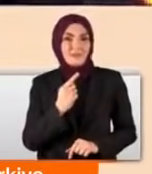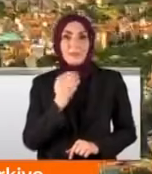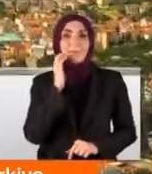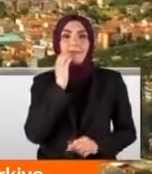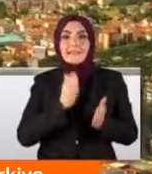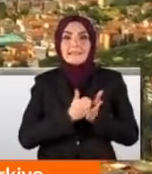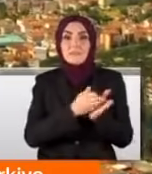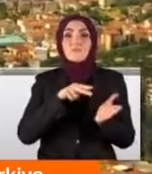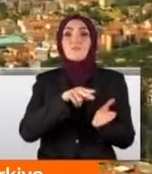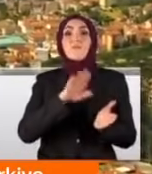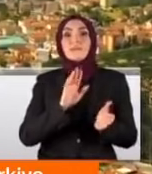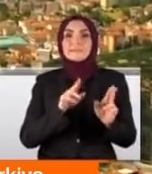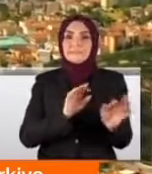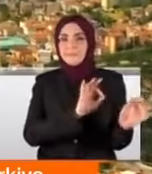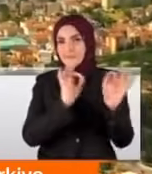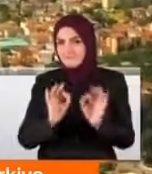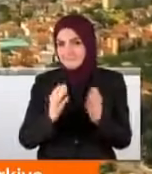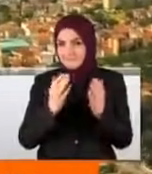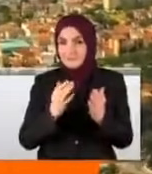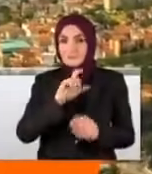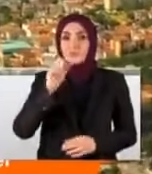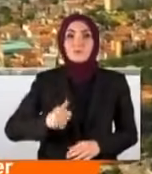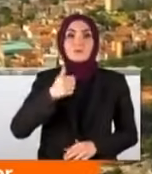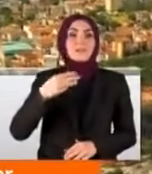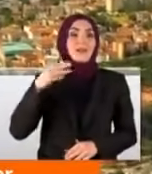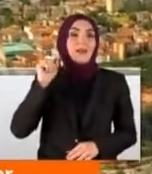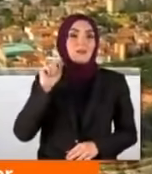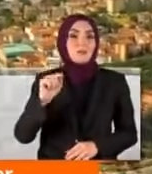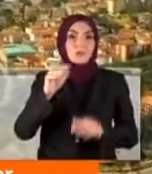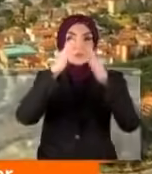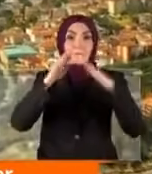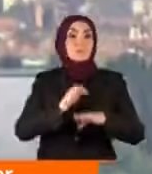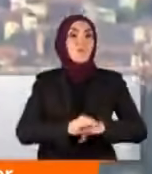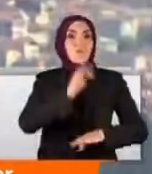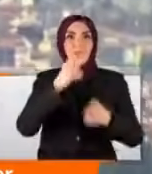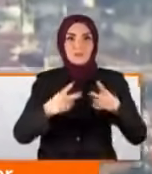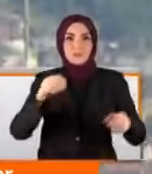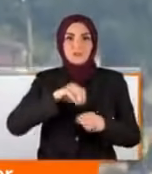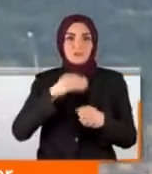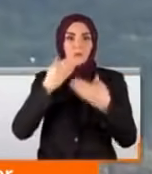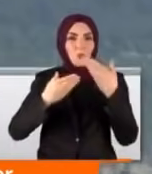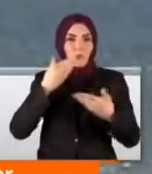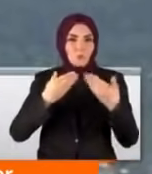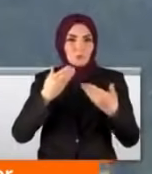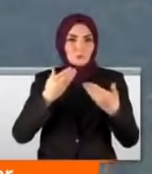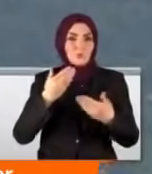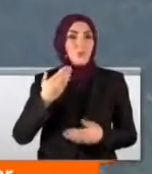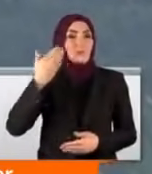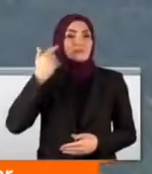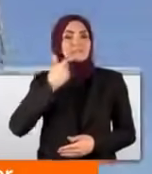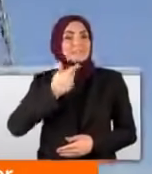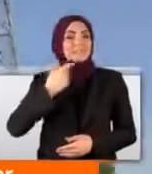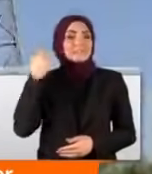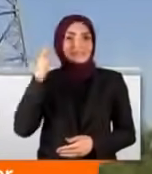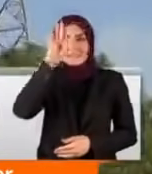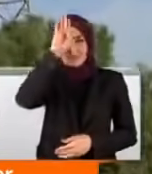yürümüyor. Cumhurbaşkanı Erdoğan Çamlıca Kulesi'nin açılışında konuştu. Önce yıllarca İstanbul'da görüntü kirliliğine neden olan